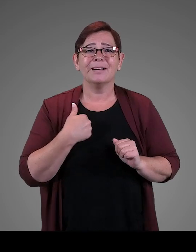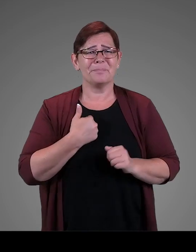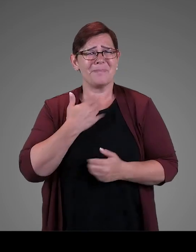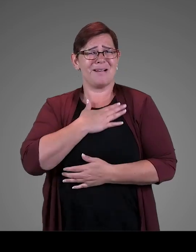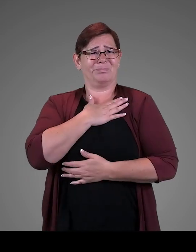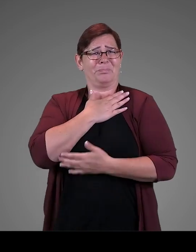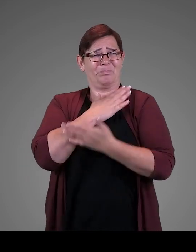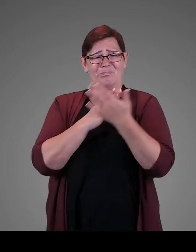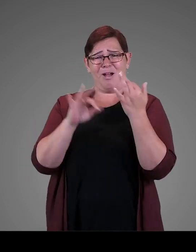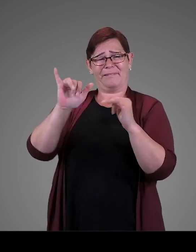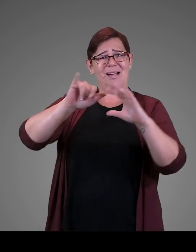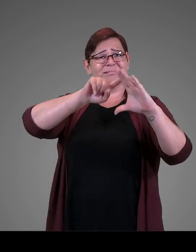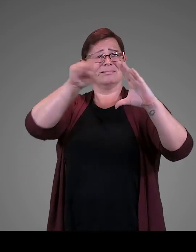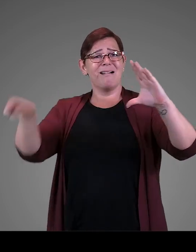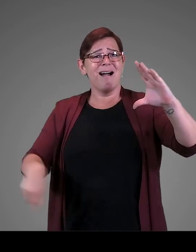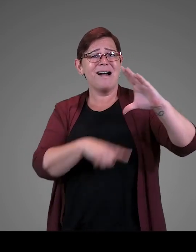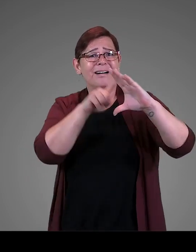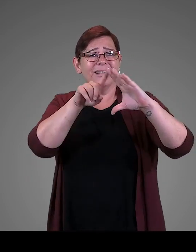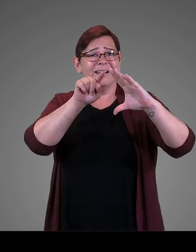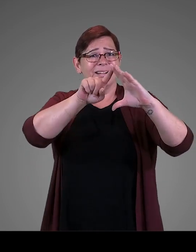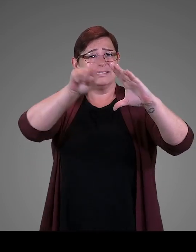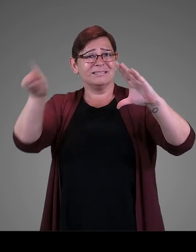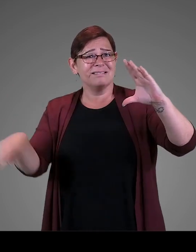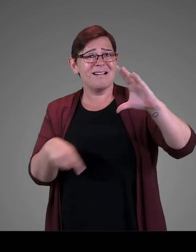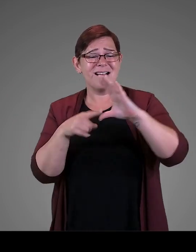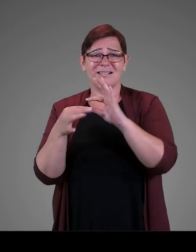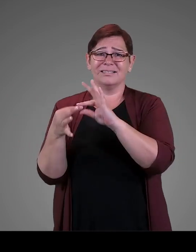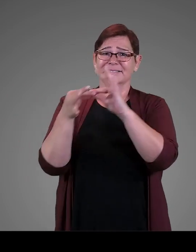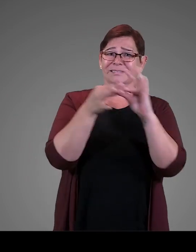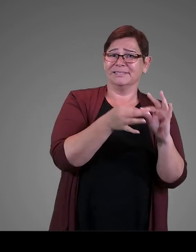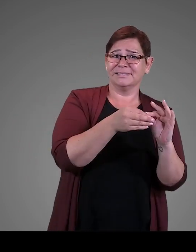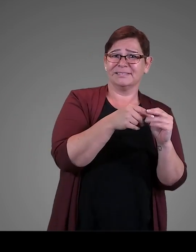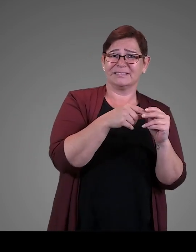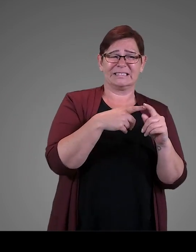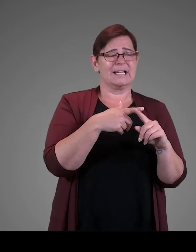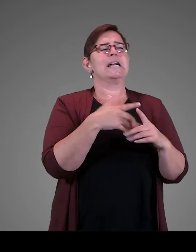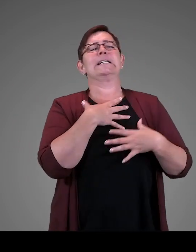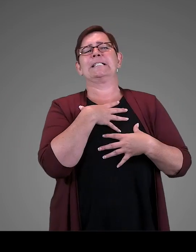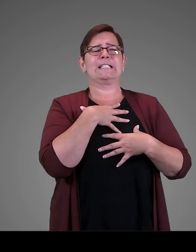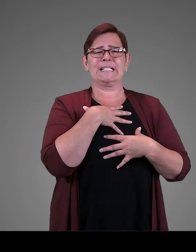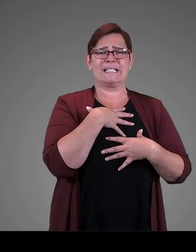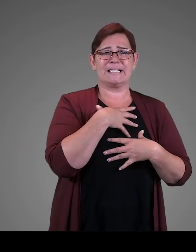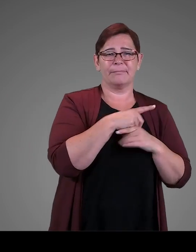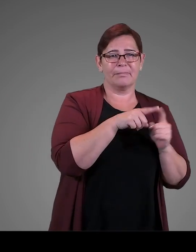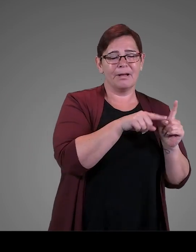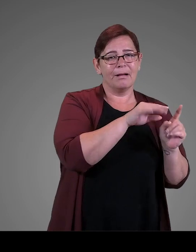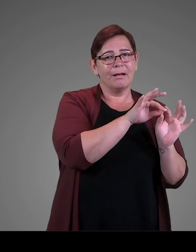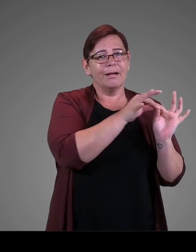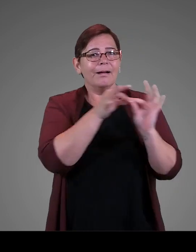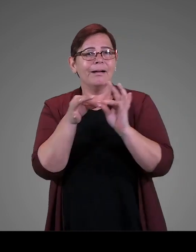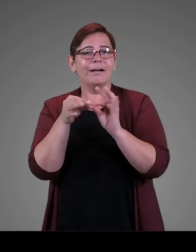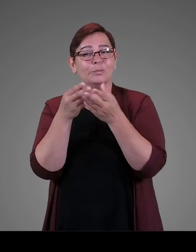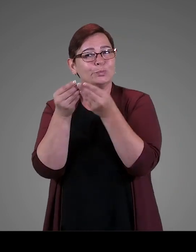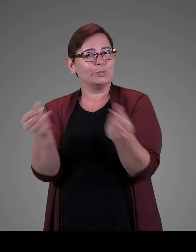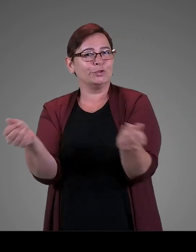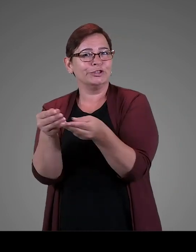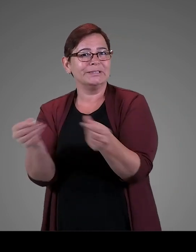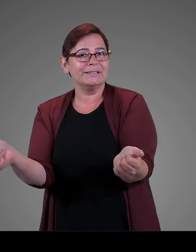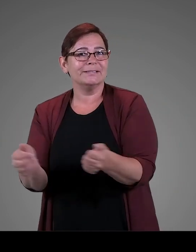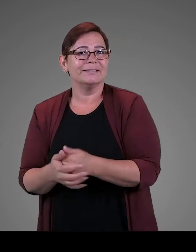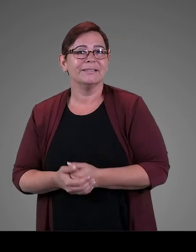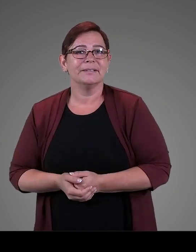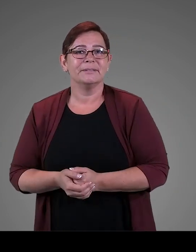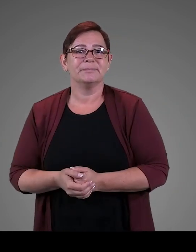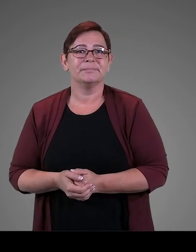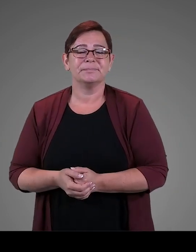évoluer. Fait que je suis heureuse de voir que je fais partie d'un cycle, puis que ce cycle-là amène des indignations, mais